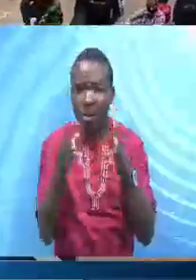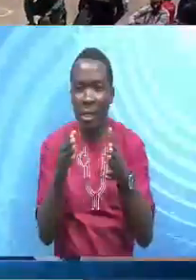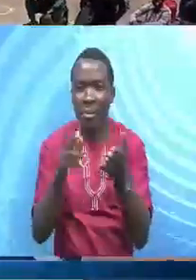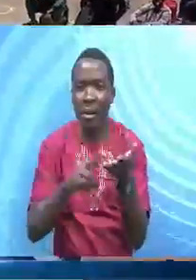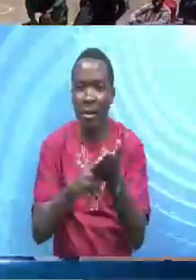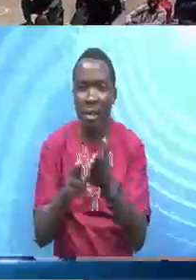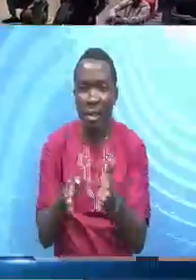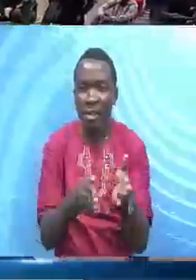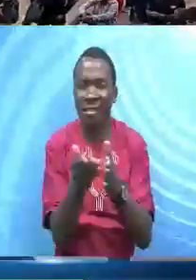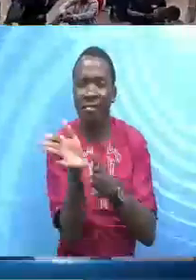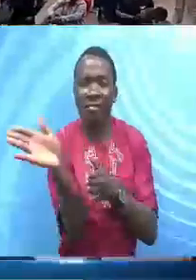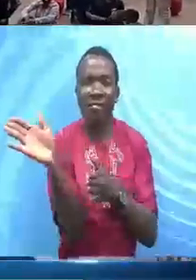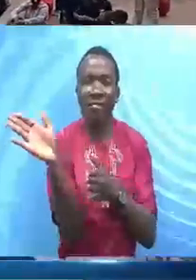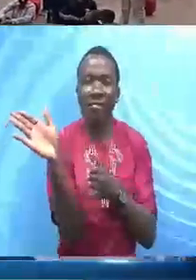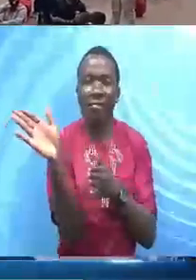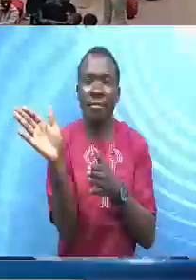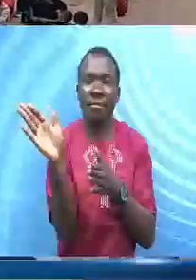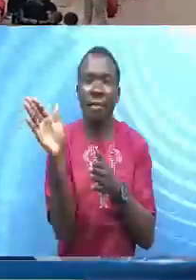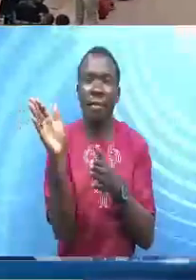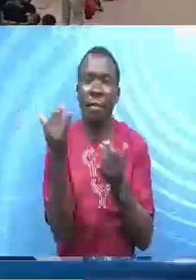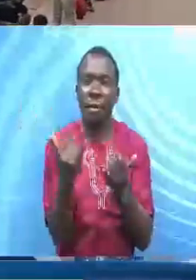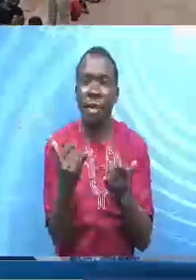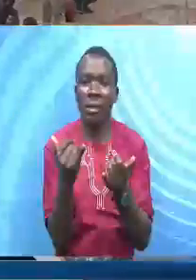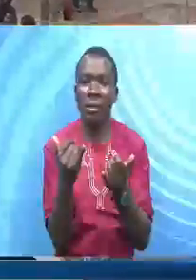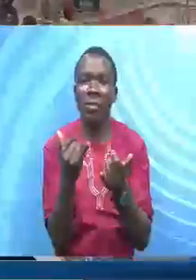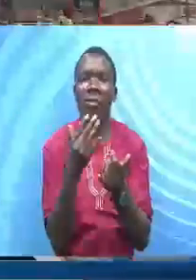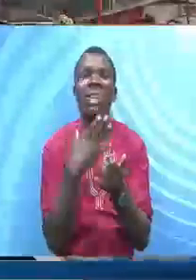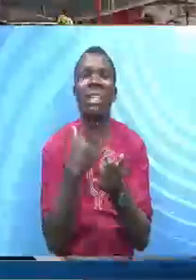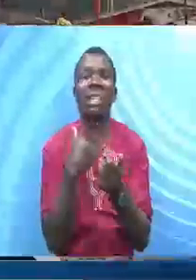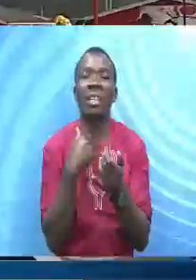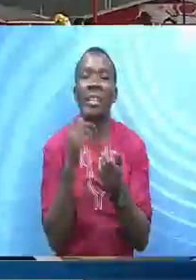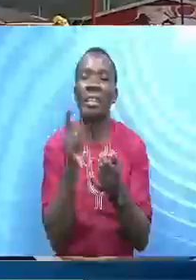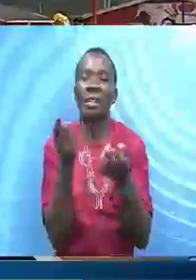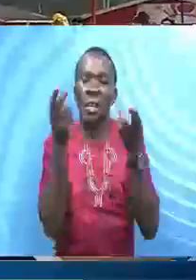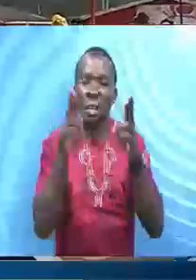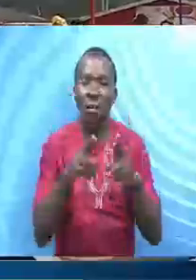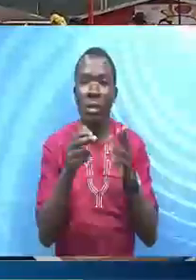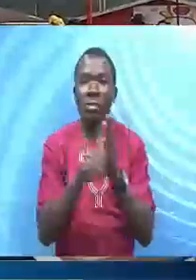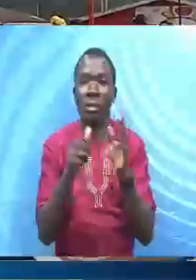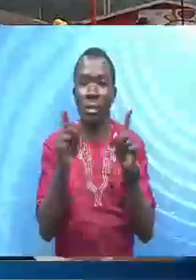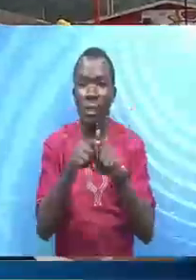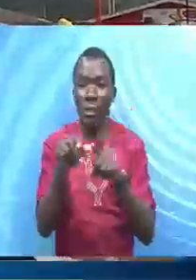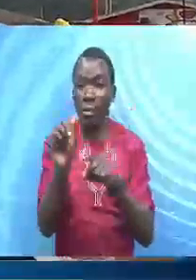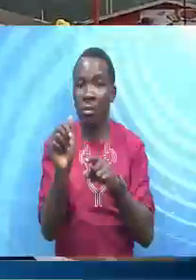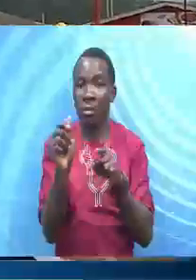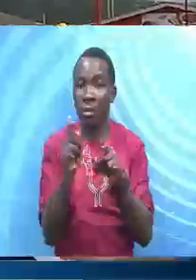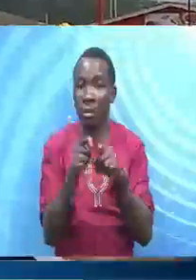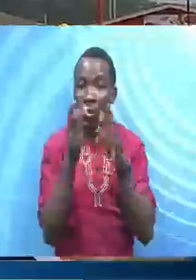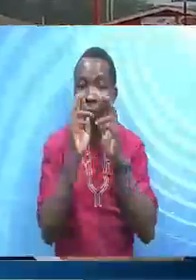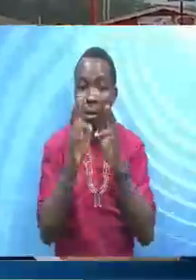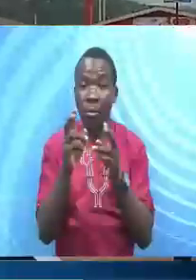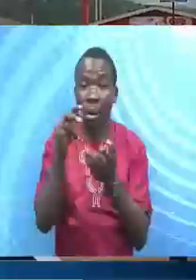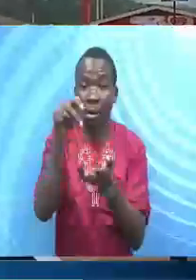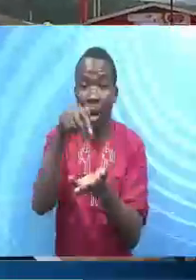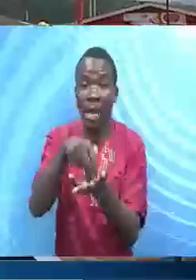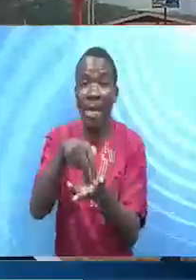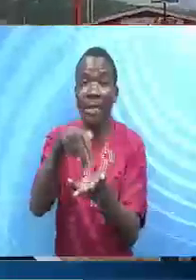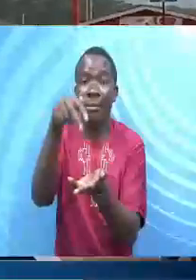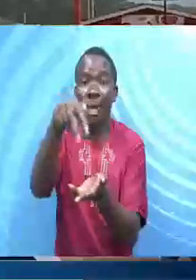zitemewe twagiraga ngo rero icyo kibazo kitongera kuba. Uko mubabona bagiye bahagaze bakurikije intara